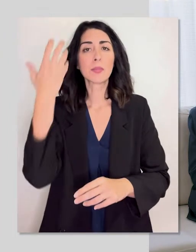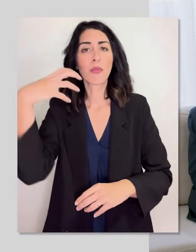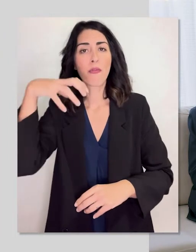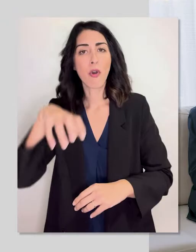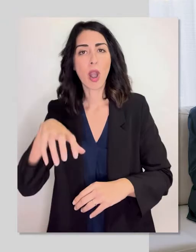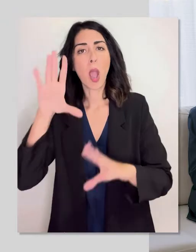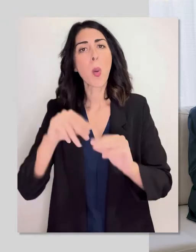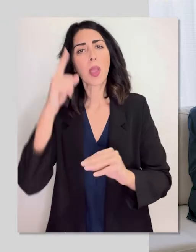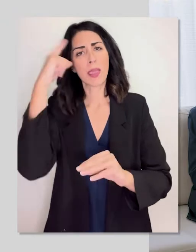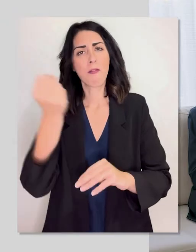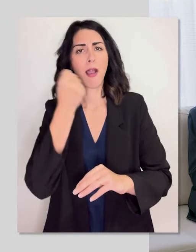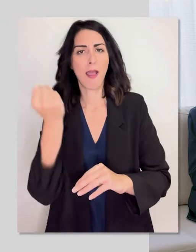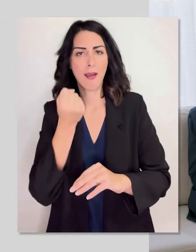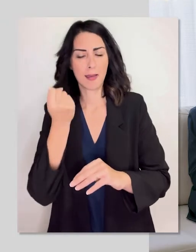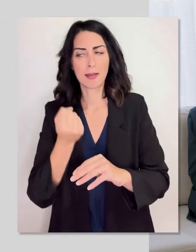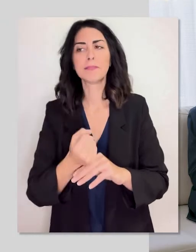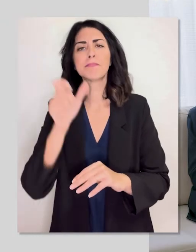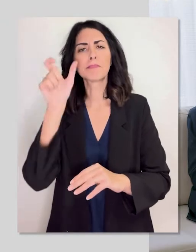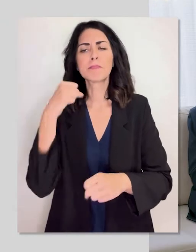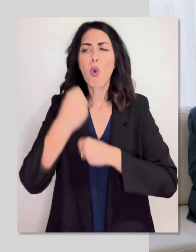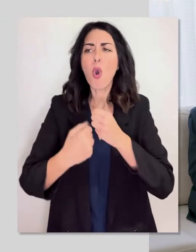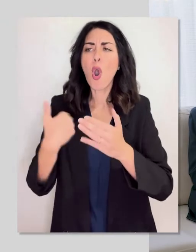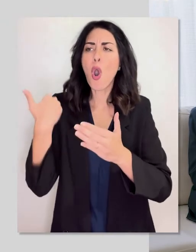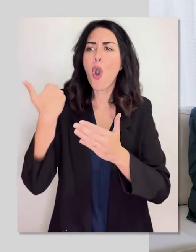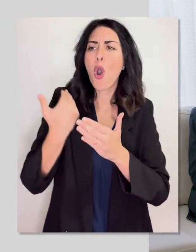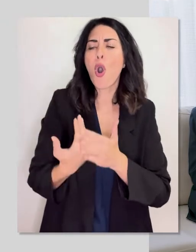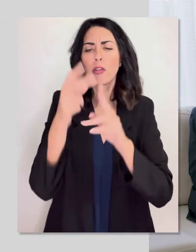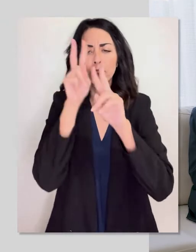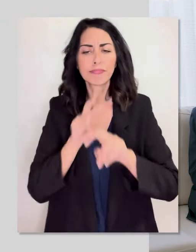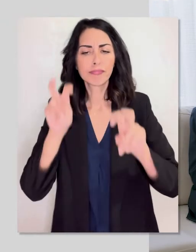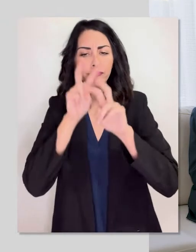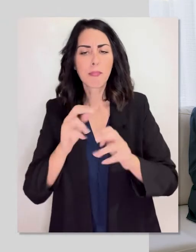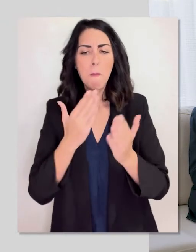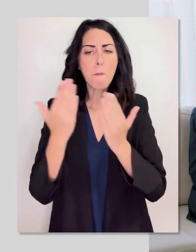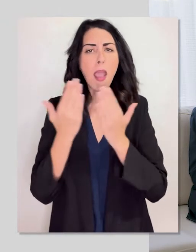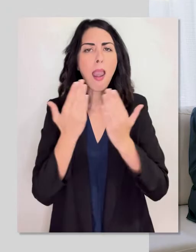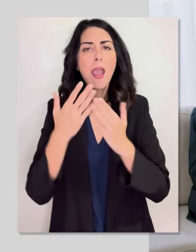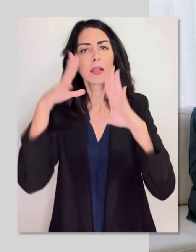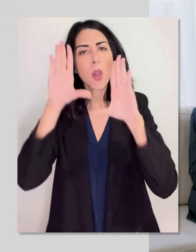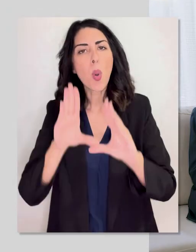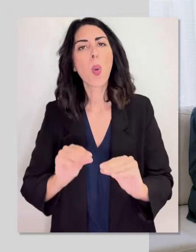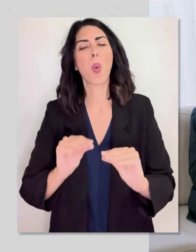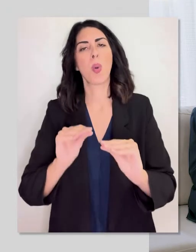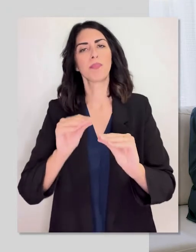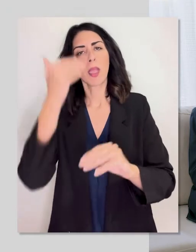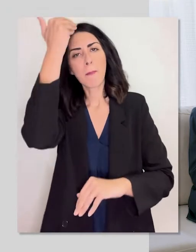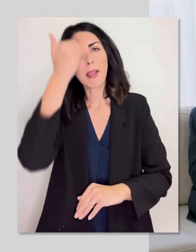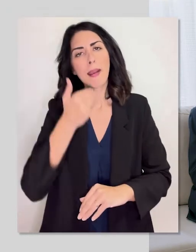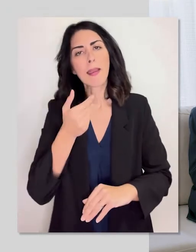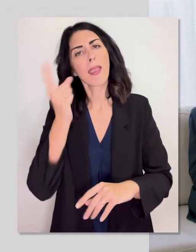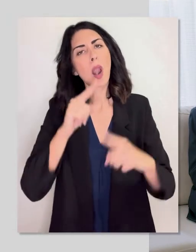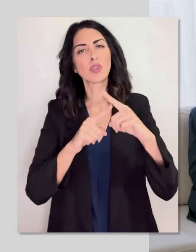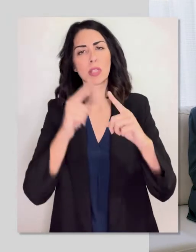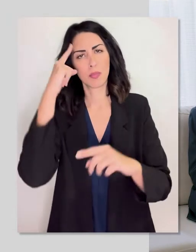αφορά τις κεφαλαλγίες διεθνώς. Και είναι ένας άνθρωπος που έχει αφιερώσει πάρα πολλά χρόνια στην έρευνα και τη μελέτη της ημικρανίας και των άλλων κεφαλαλγιών. Έχει